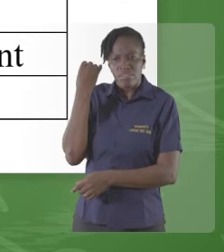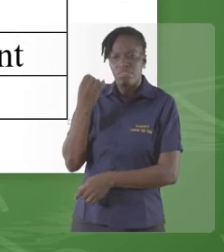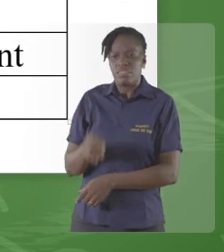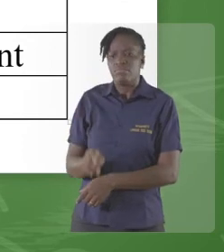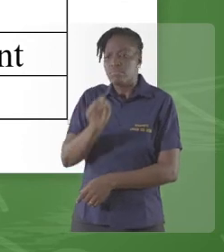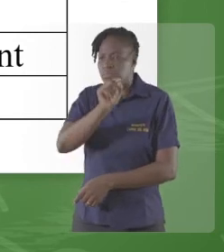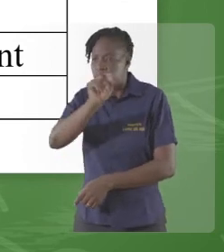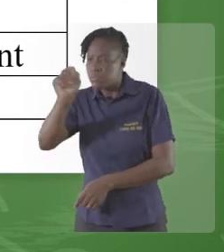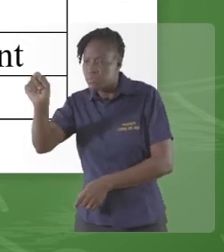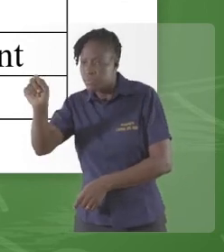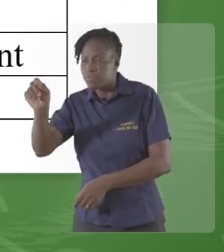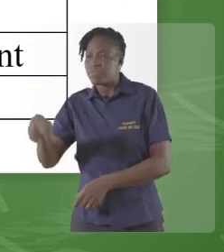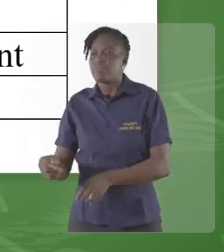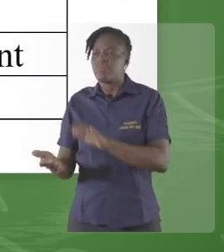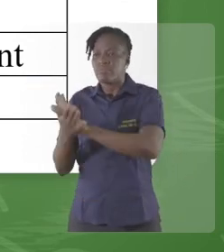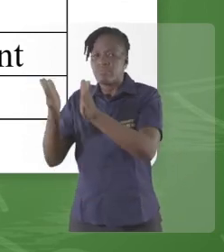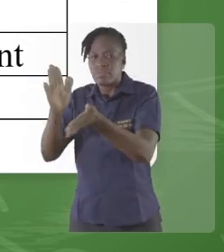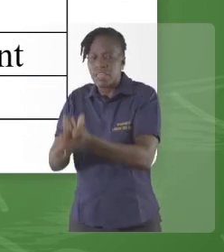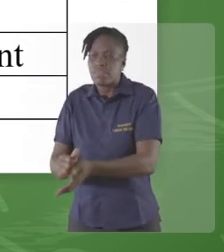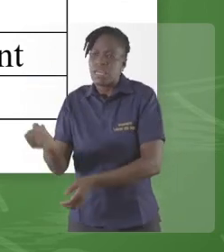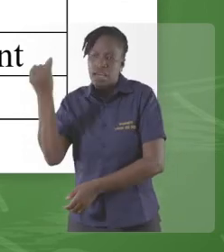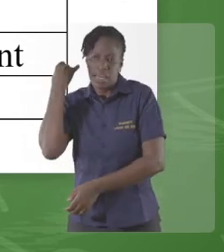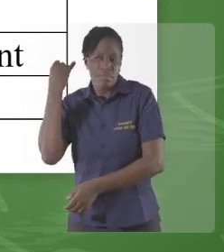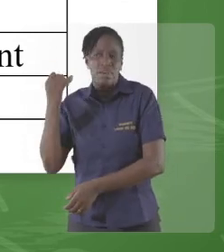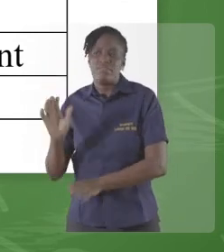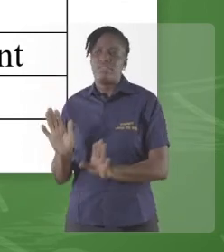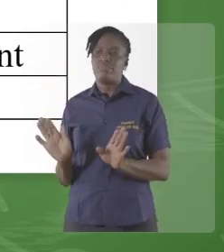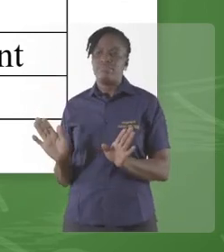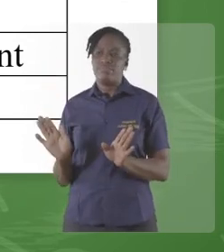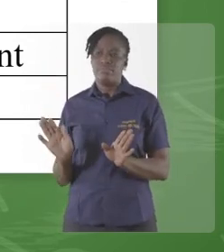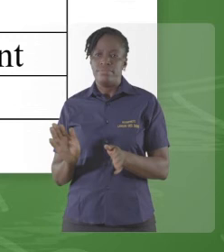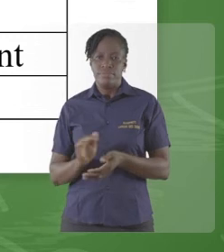Il devient au discours indirect tout simplement l'imparfait.